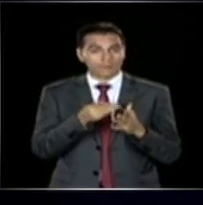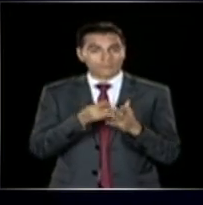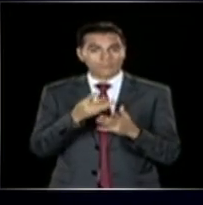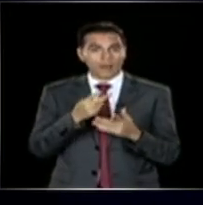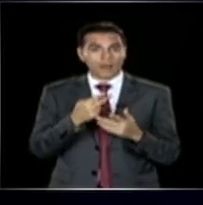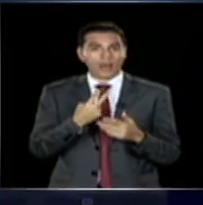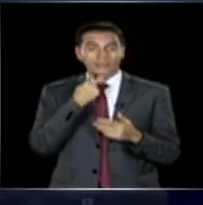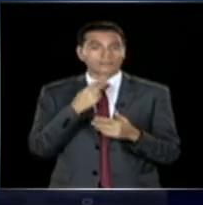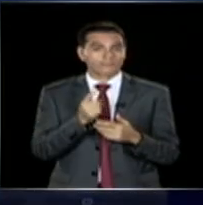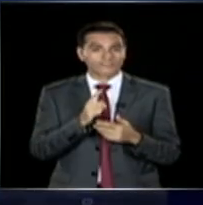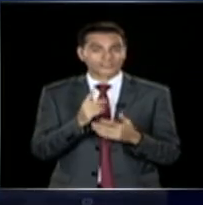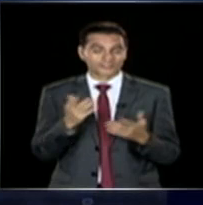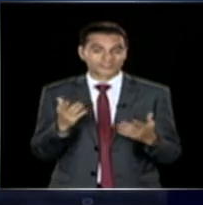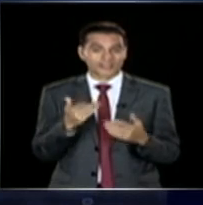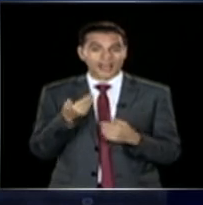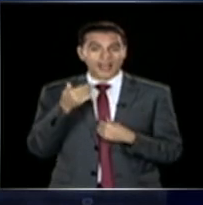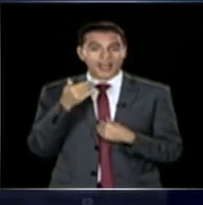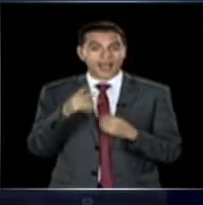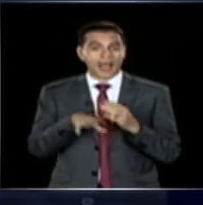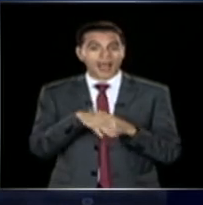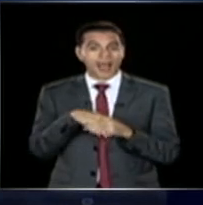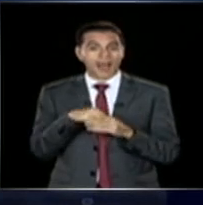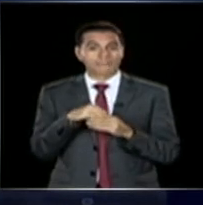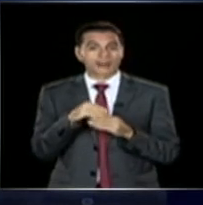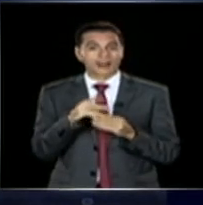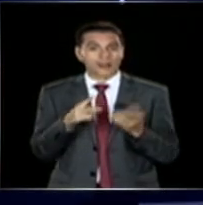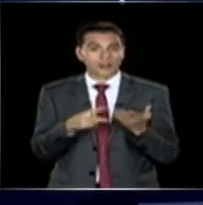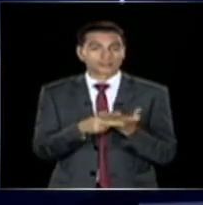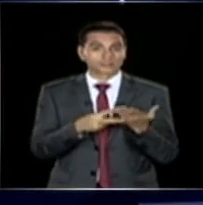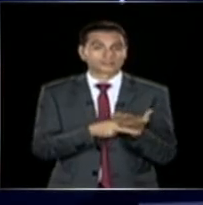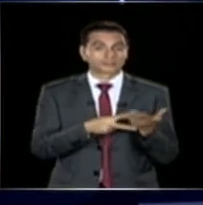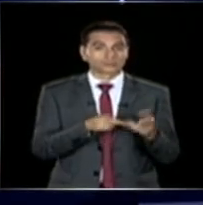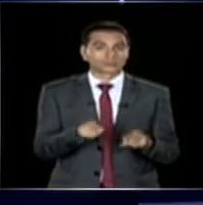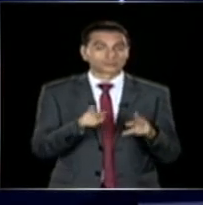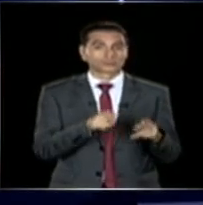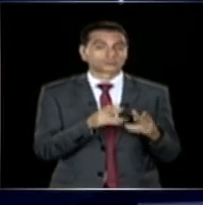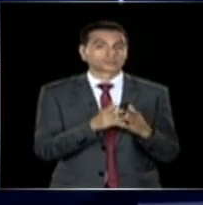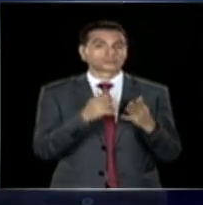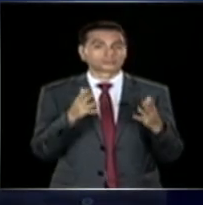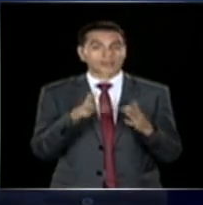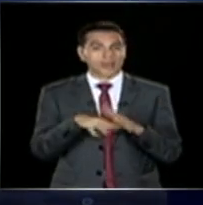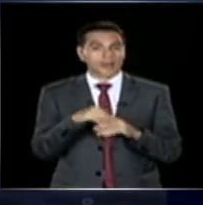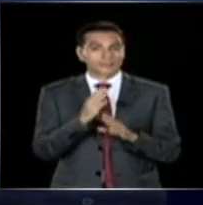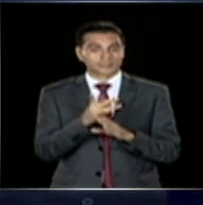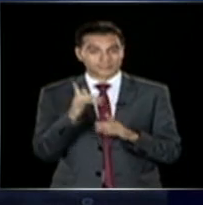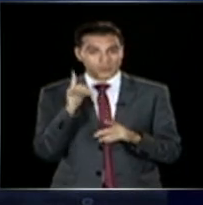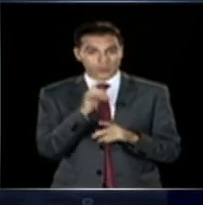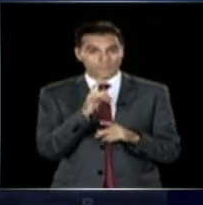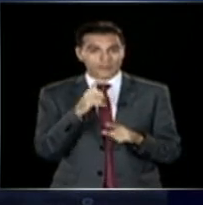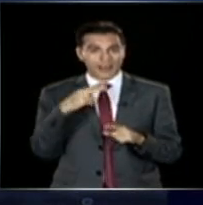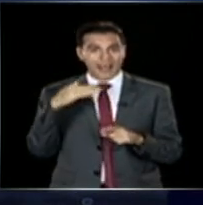ما يتزهقش منه ابدا. عامل جزء كتير قوي، عامل اجزاء كتيره جدا. برافو عليك. بتحبي